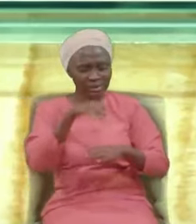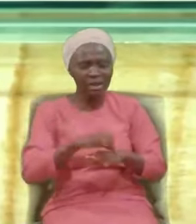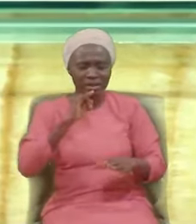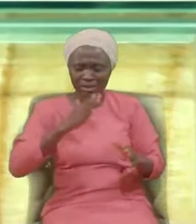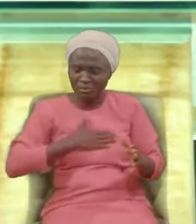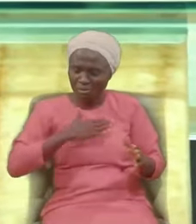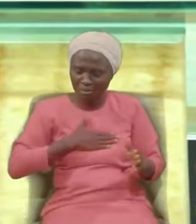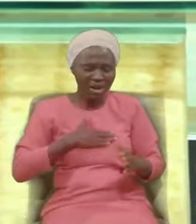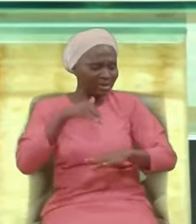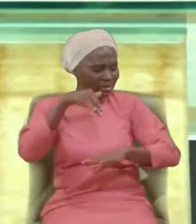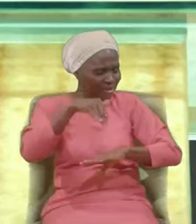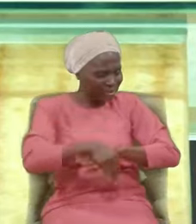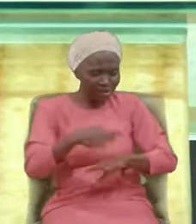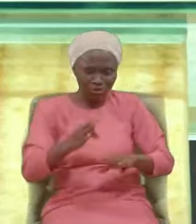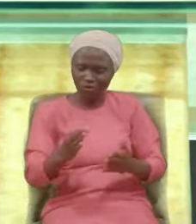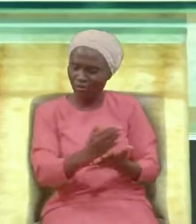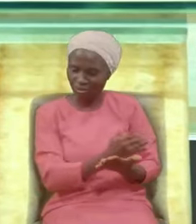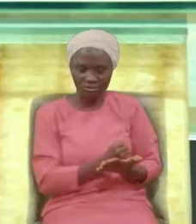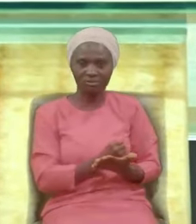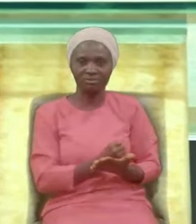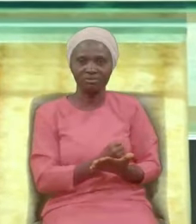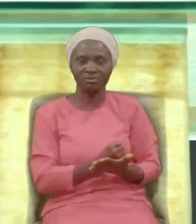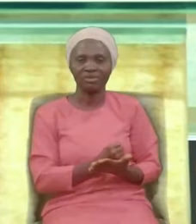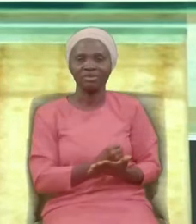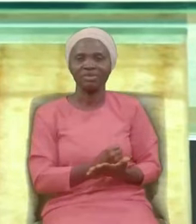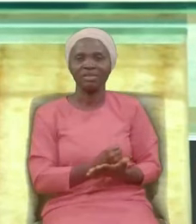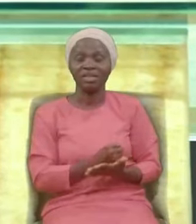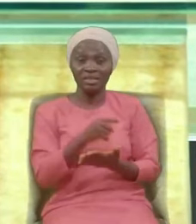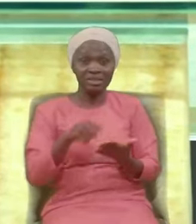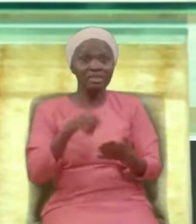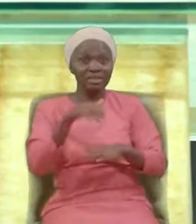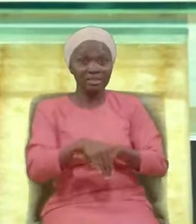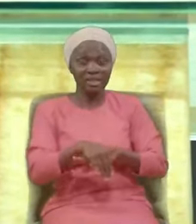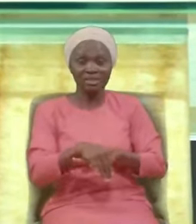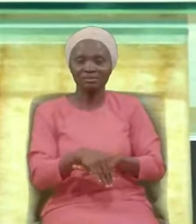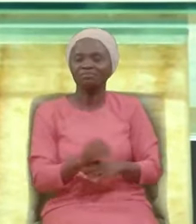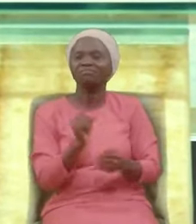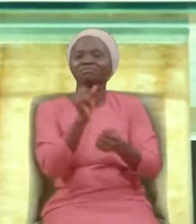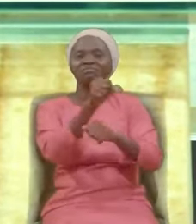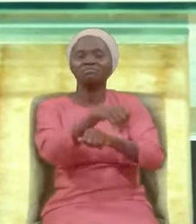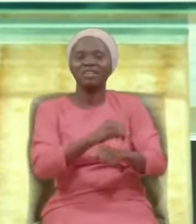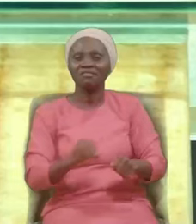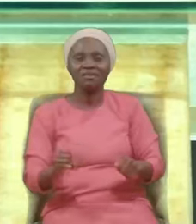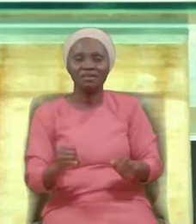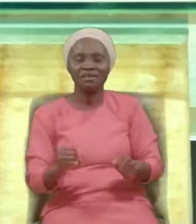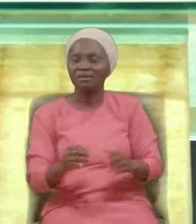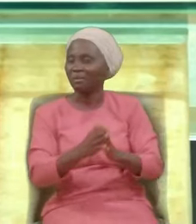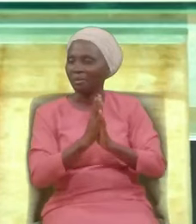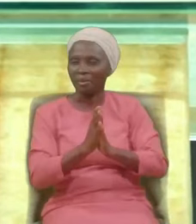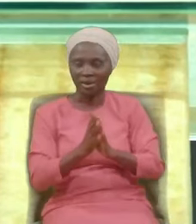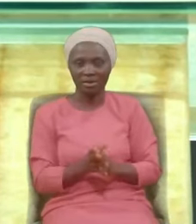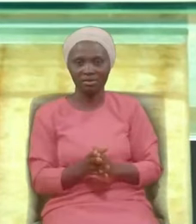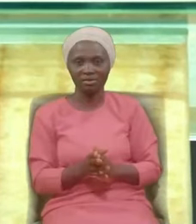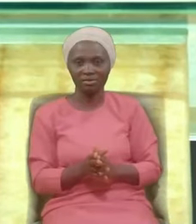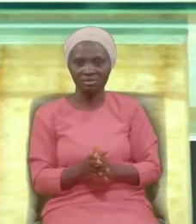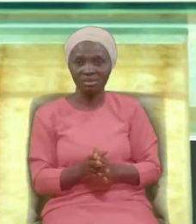guérison. La prière ancrée dans la foi. Ce soir, la prière dominante. Pas, il faut